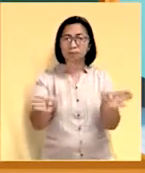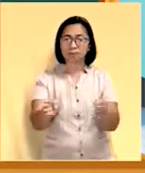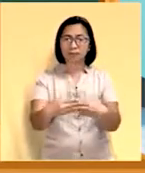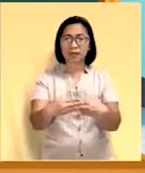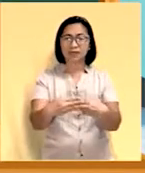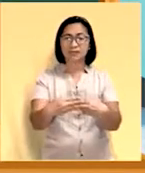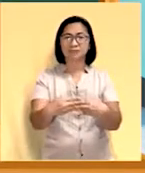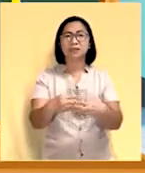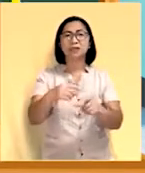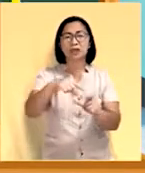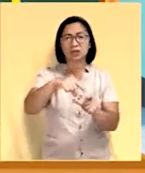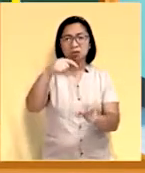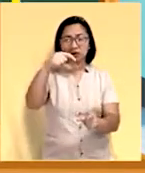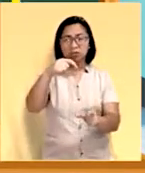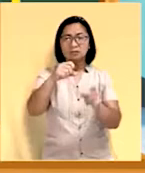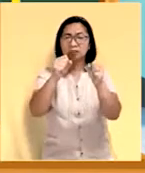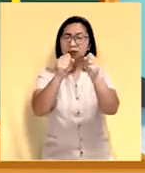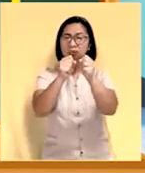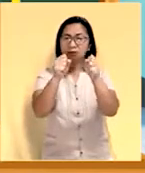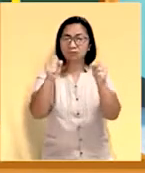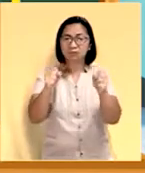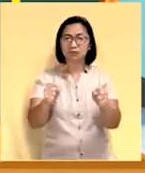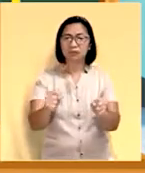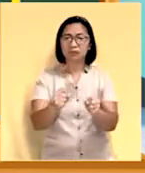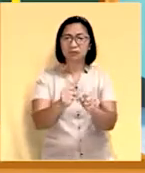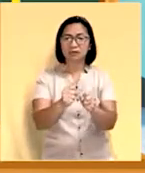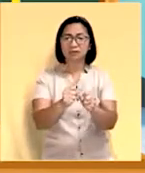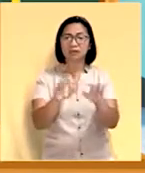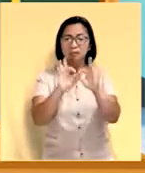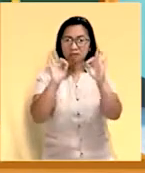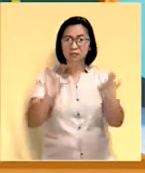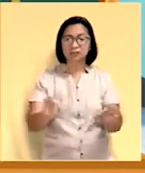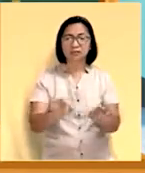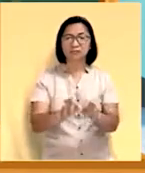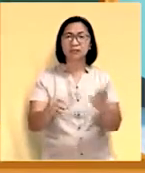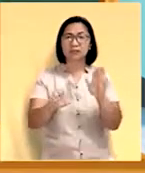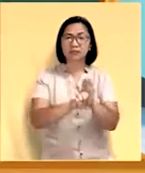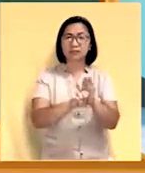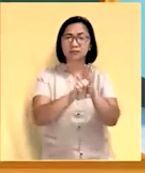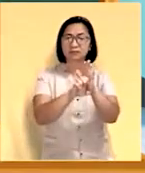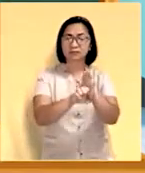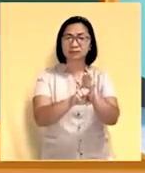flats, longs, and squares. Halimbawa,